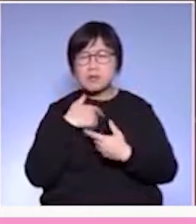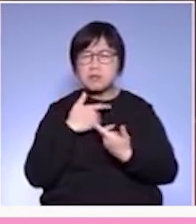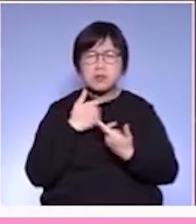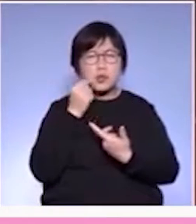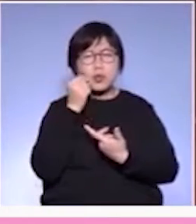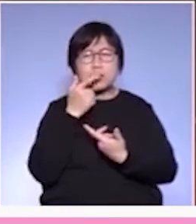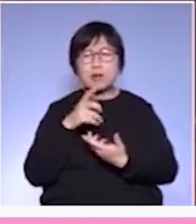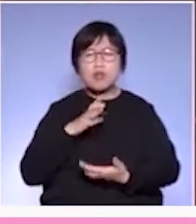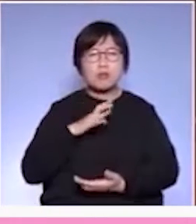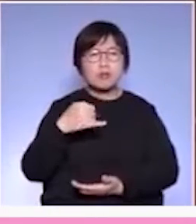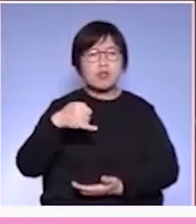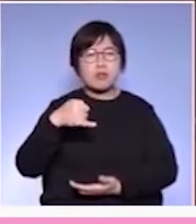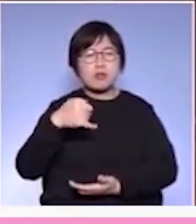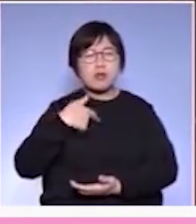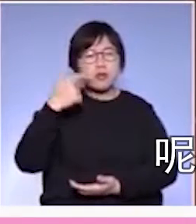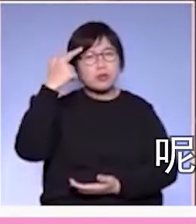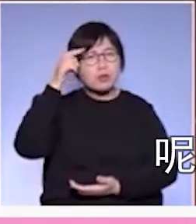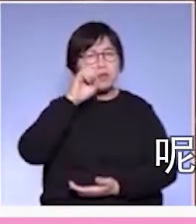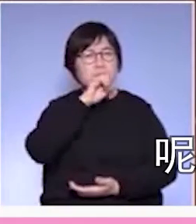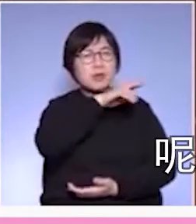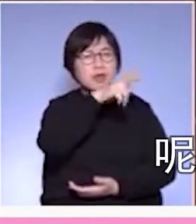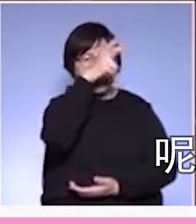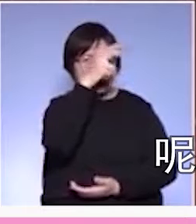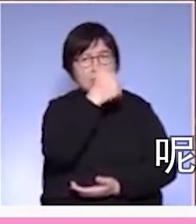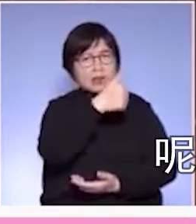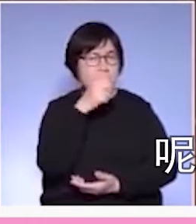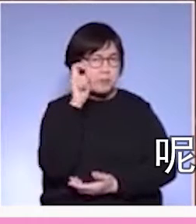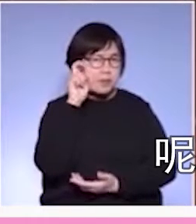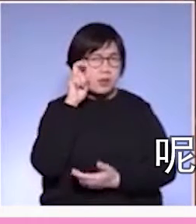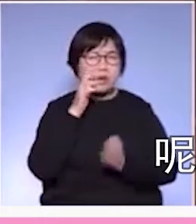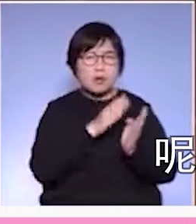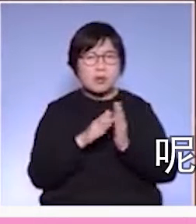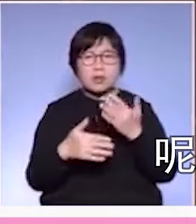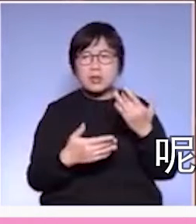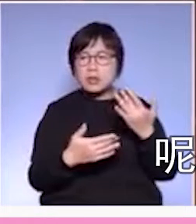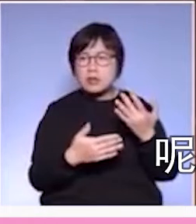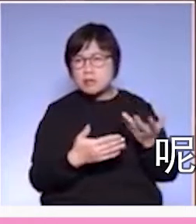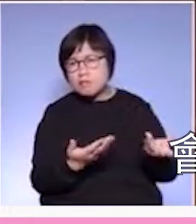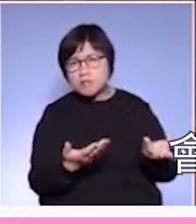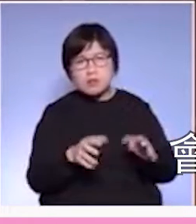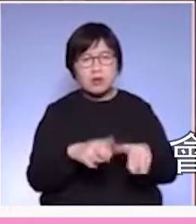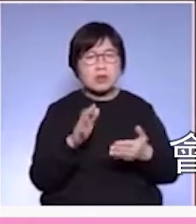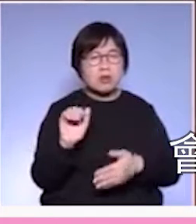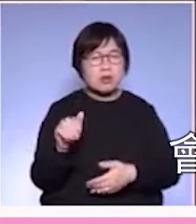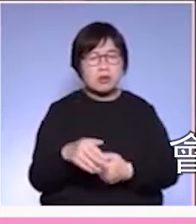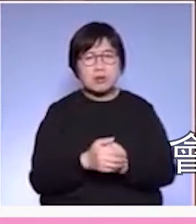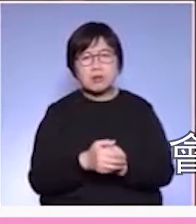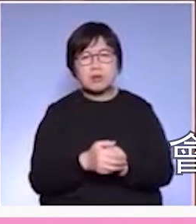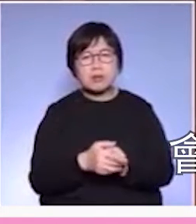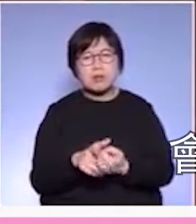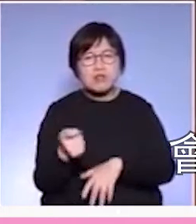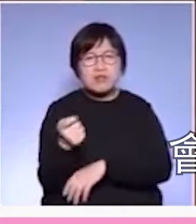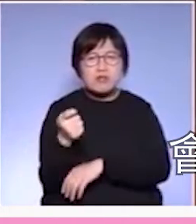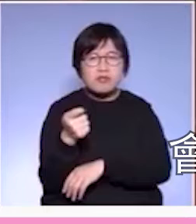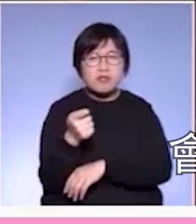享受到嘅，但我都好想問行政長官，呢一個檢討嘅安排幾時可以開始，同埋會唔會盡快